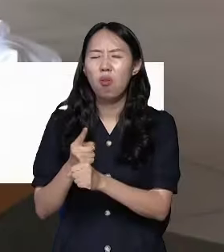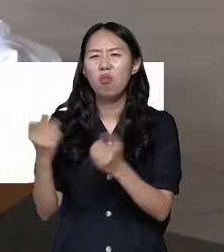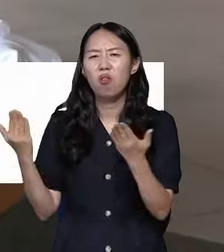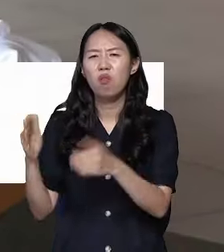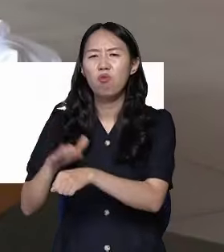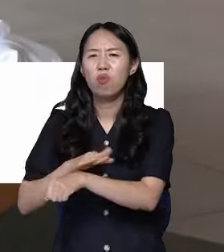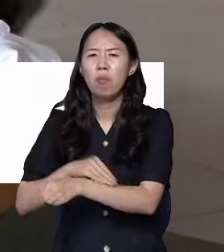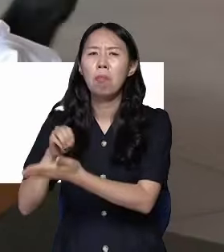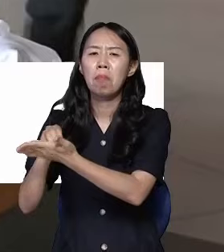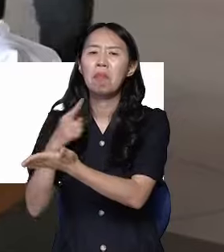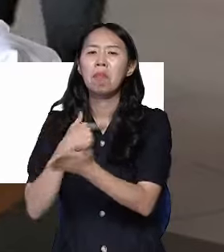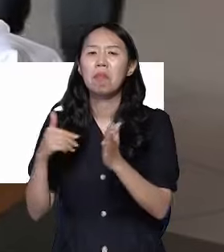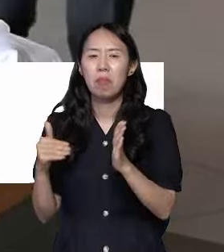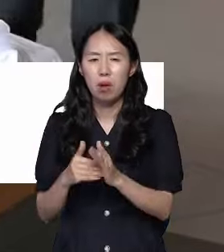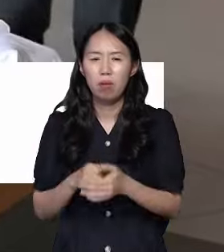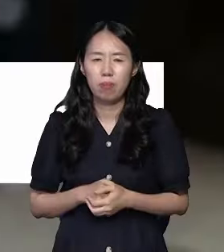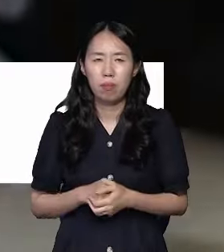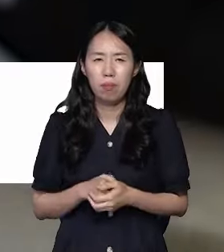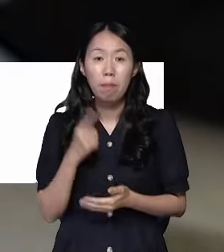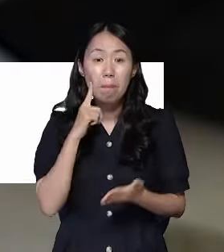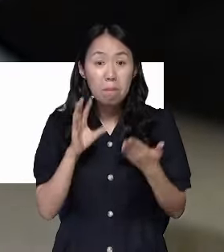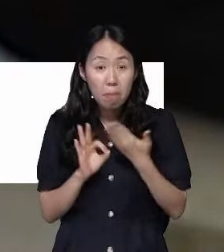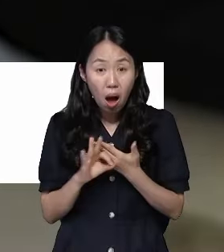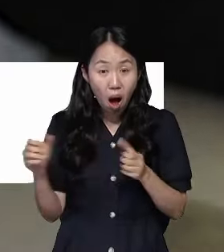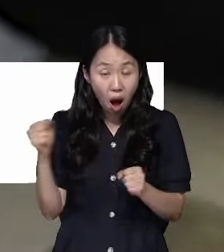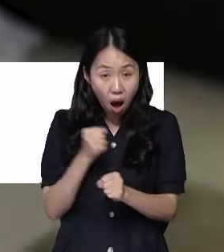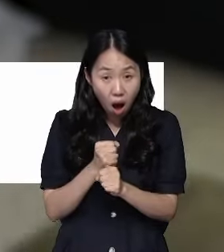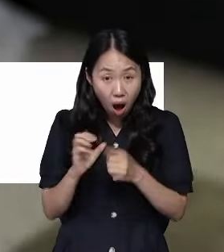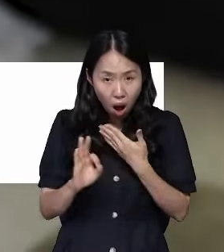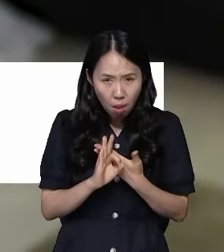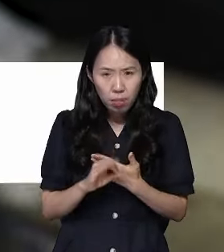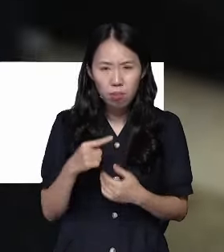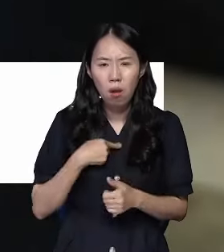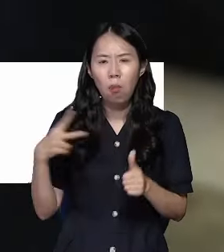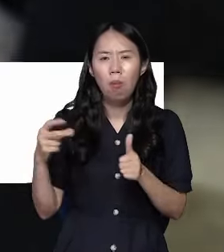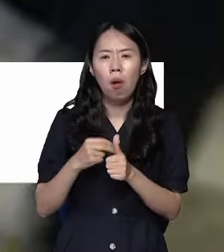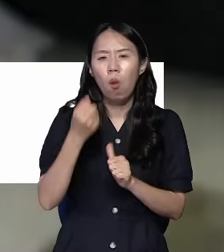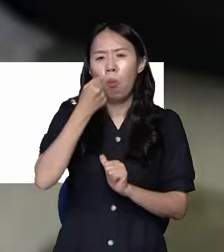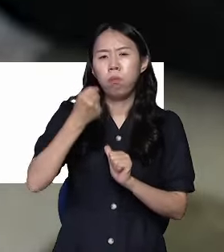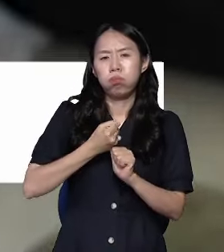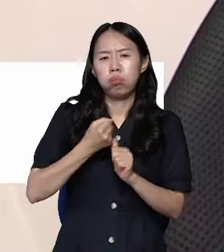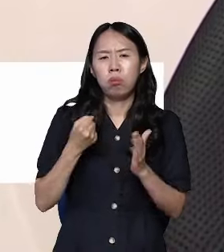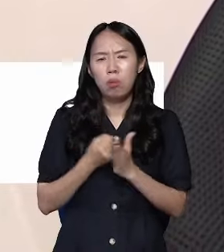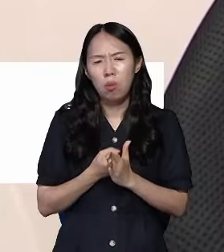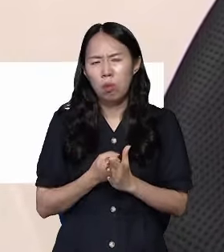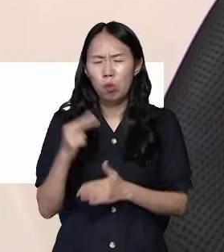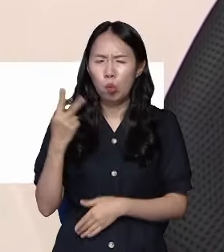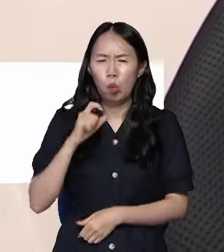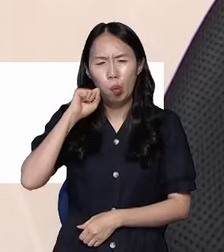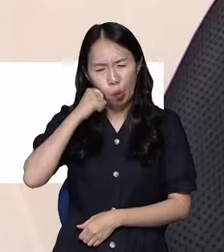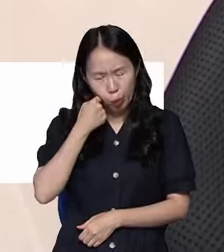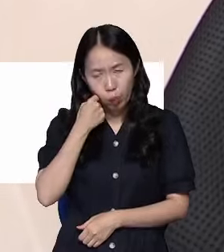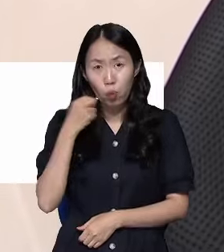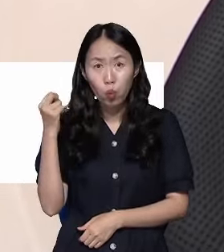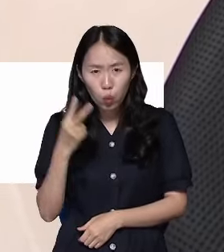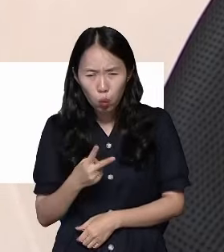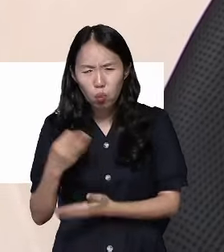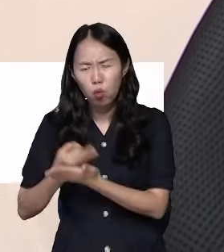하면 회신의 낙인이 지정하기 때문에 돈 보람된 친구들은 이미 뭐